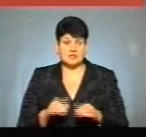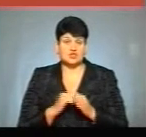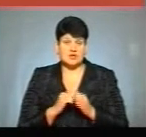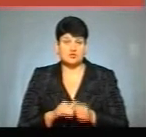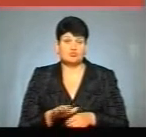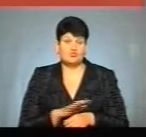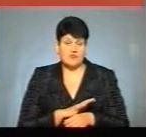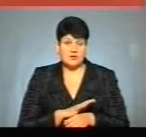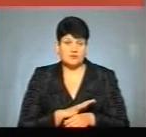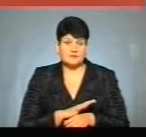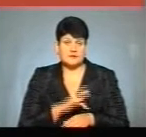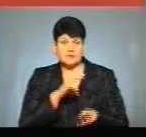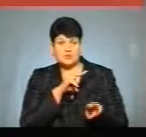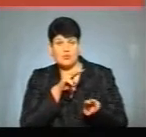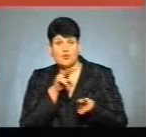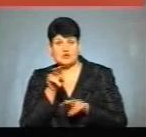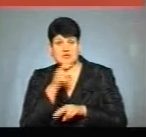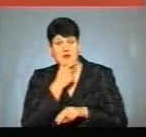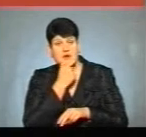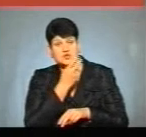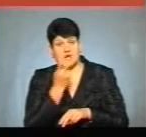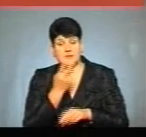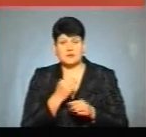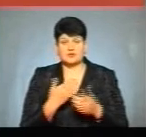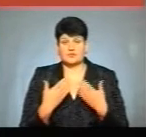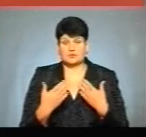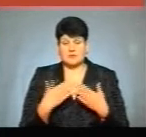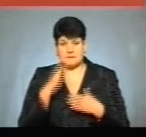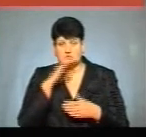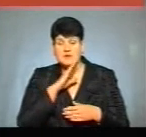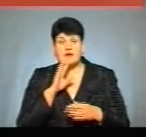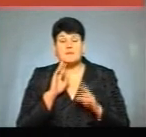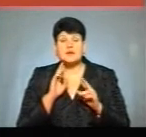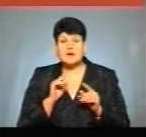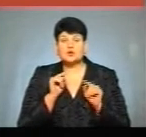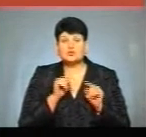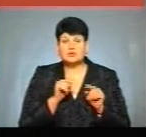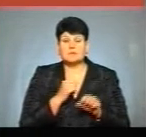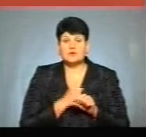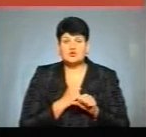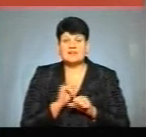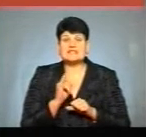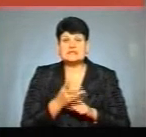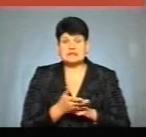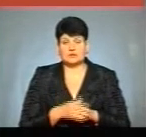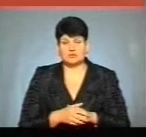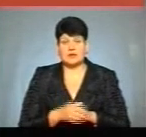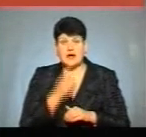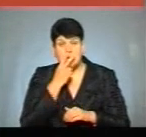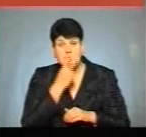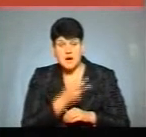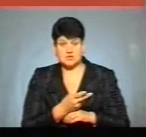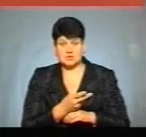бувають спостерігачами, вони бачать стосунки між батьками. Як тоді діяти і працювати з дитиною, яка